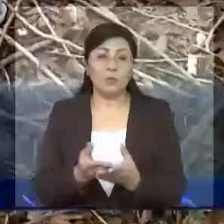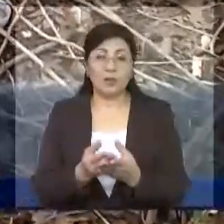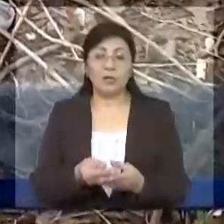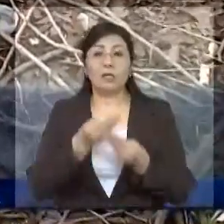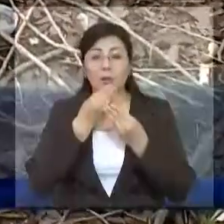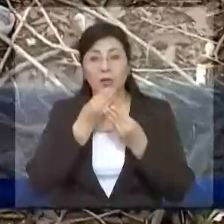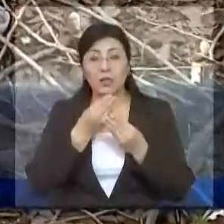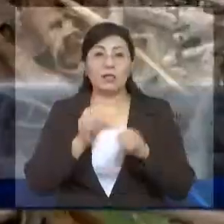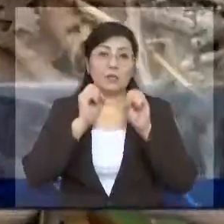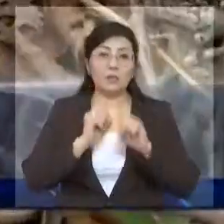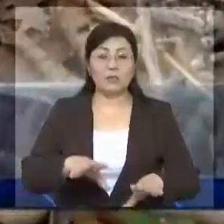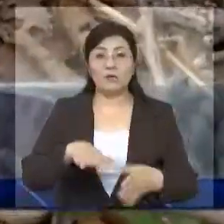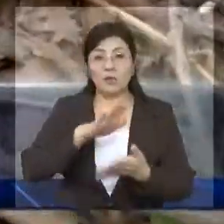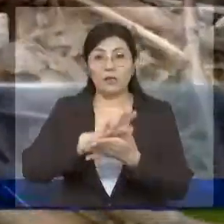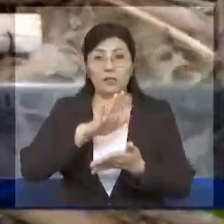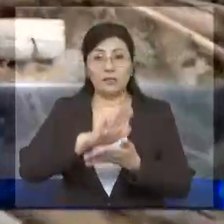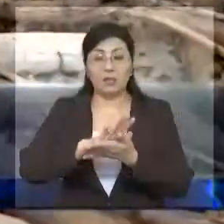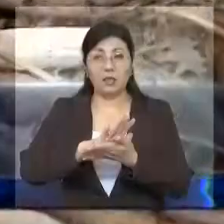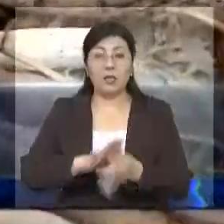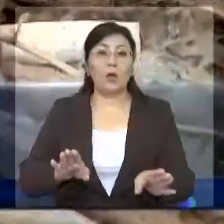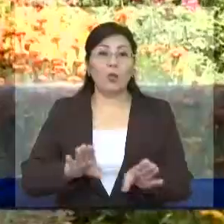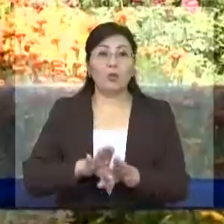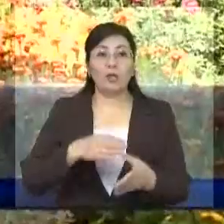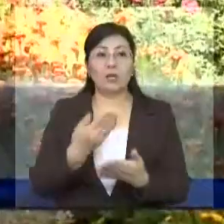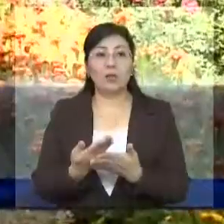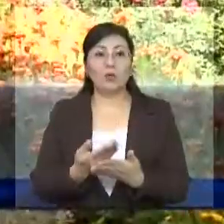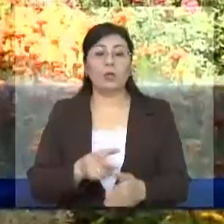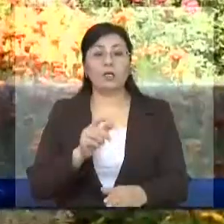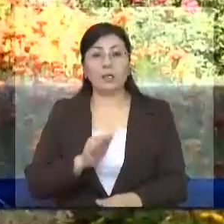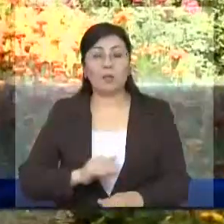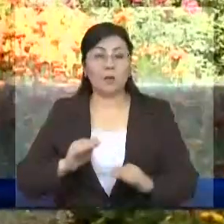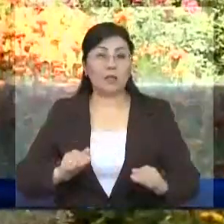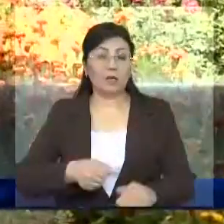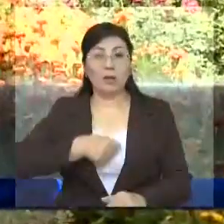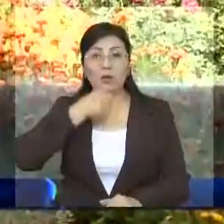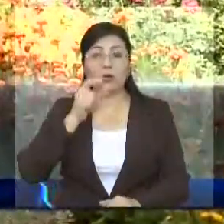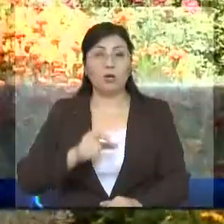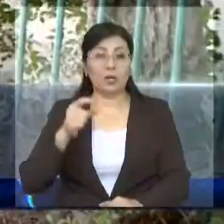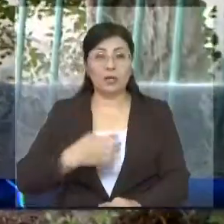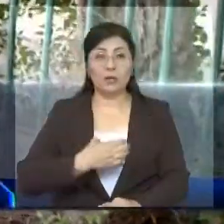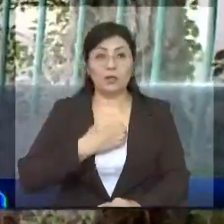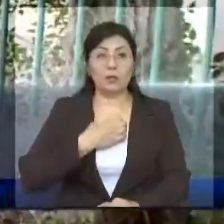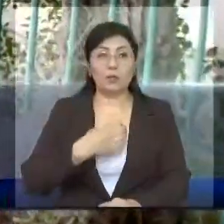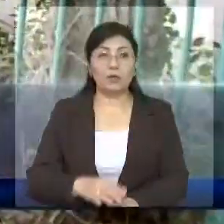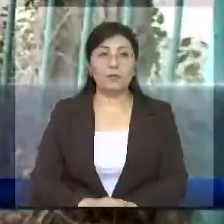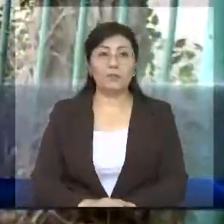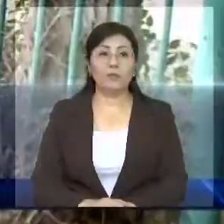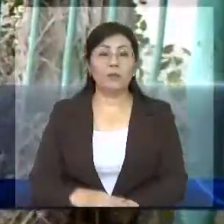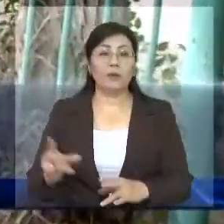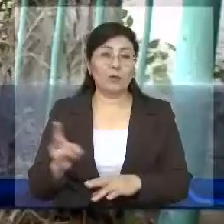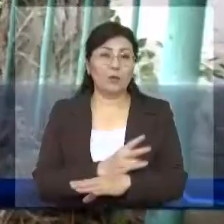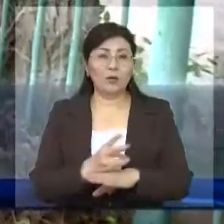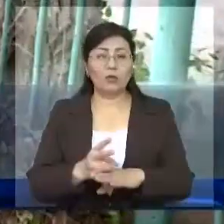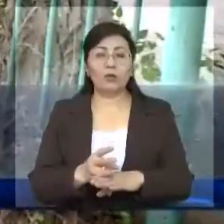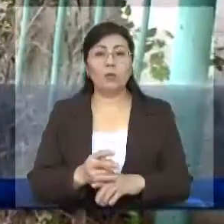шашып, төгіп, қоғамдық орынды ластайды. Содан кейін олардан бала түгілі ересектер де қорқады. Түнімен ішет,